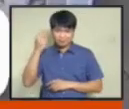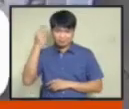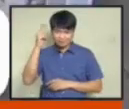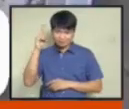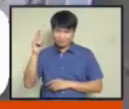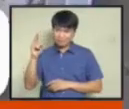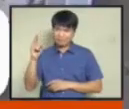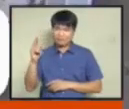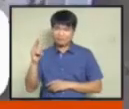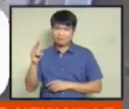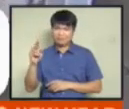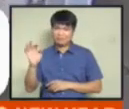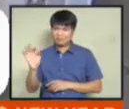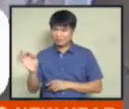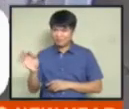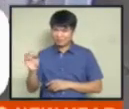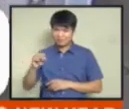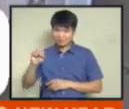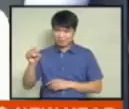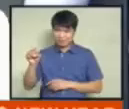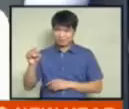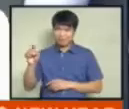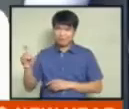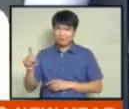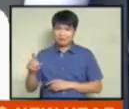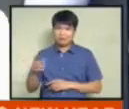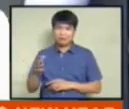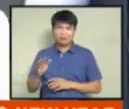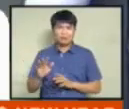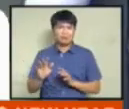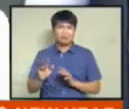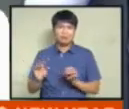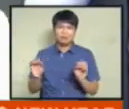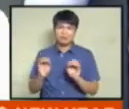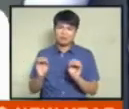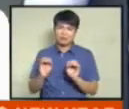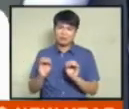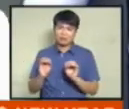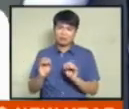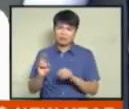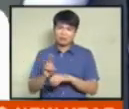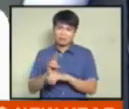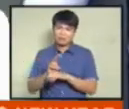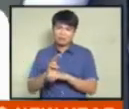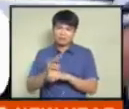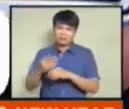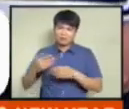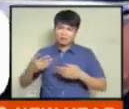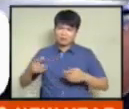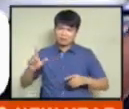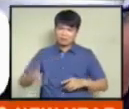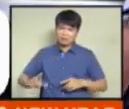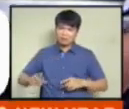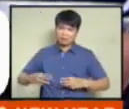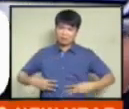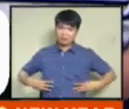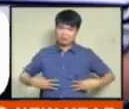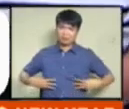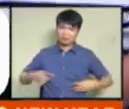90s, take note please. No, I think nobody wears the low-waist jeans anymore. Ano ka?